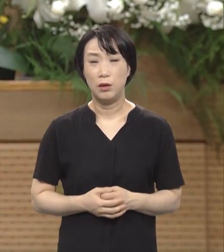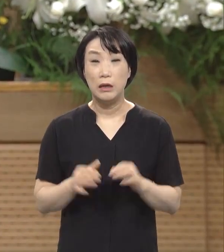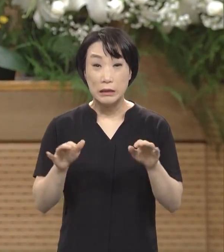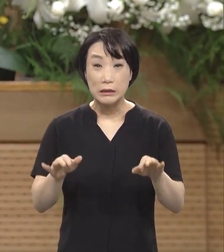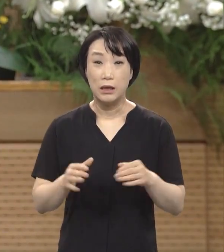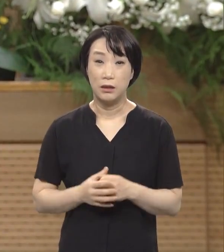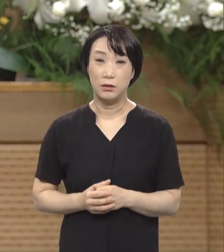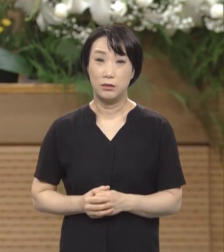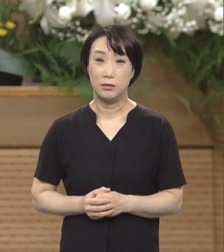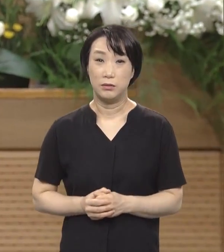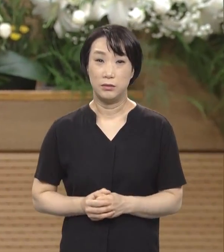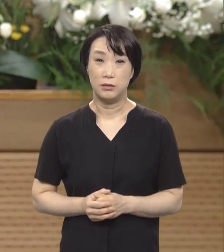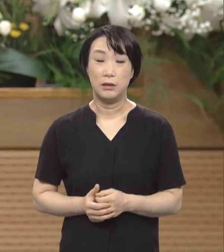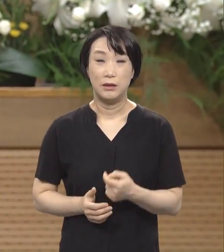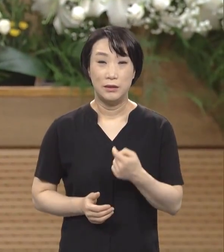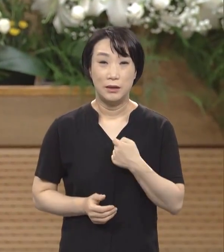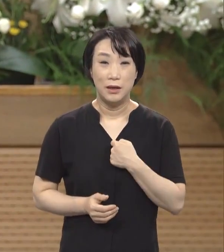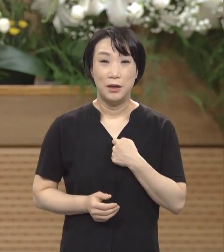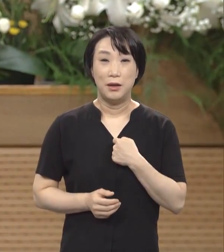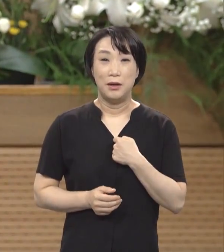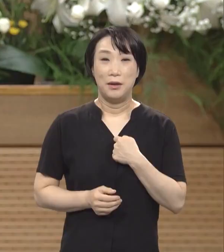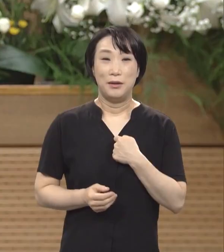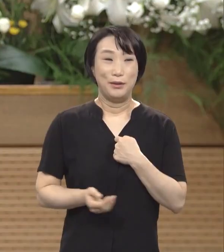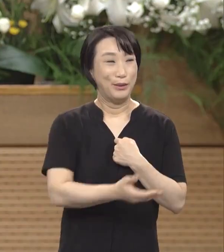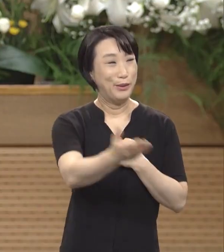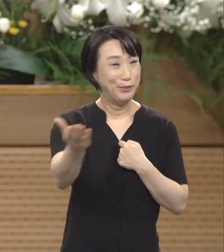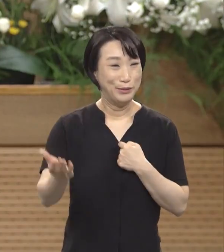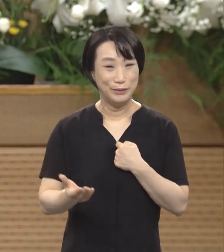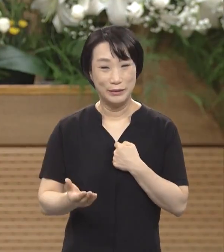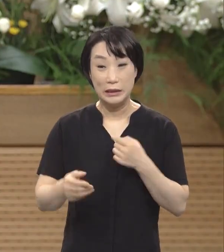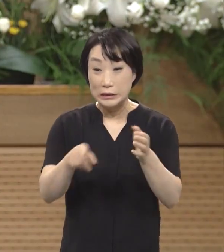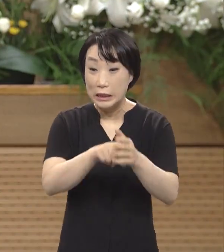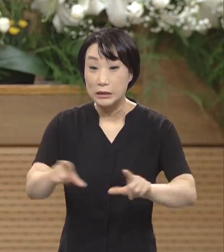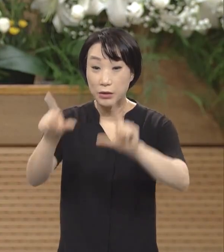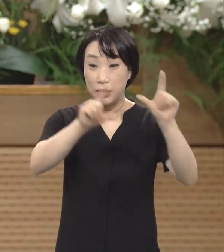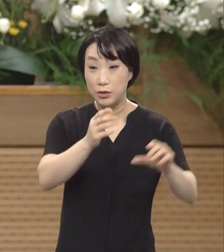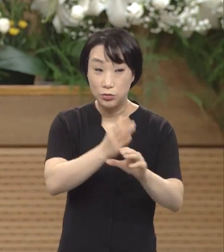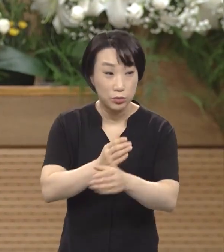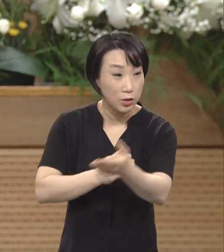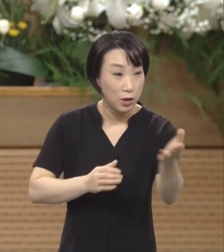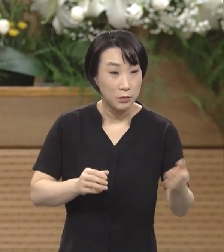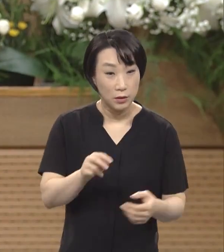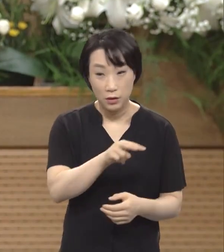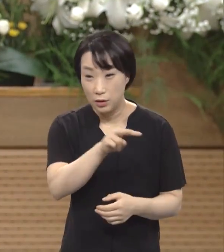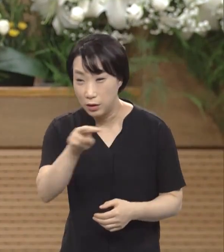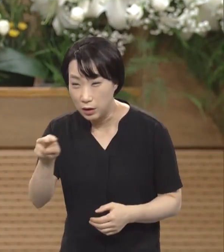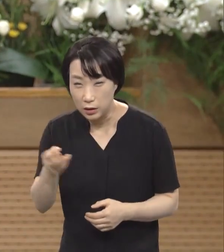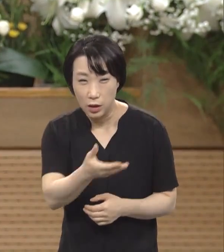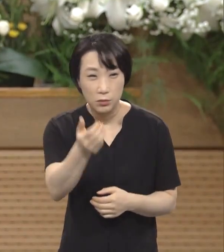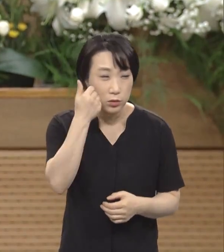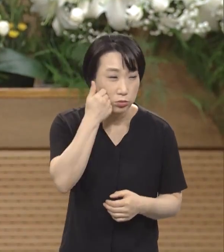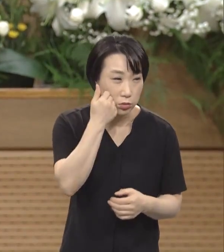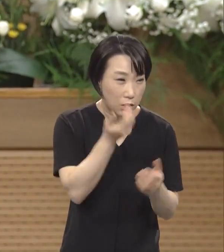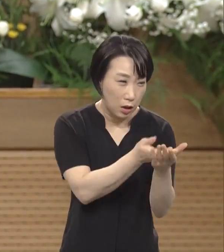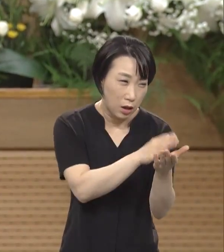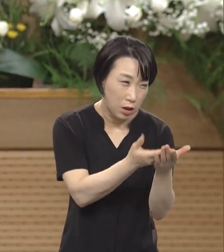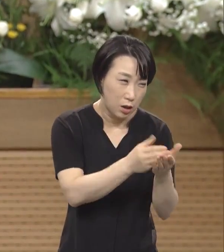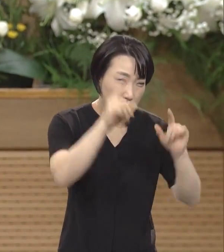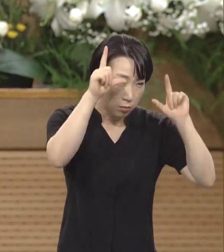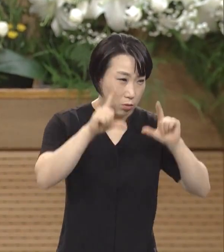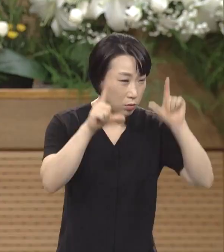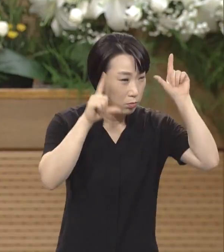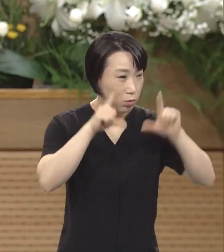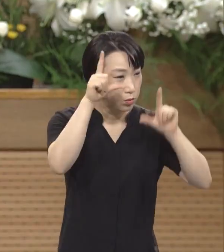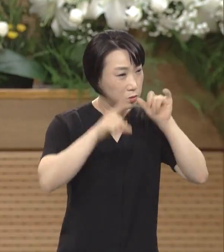그러니까 나는 여러분들이 신앙생활하면서 변덕 떠는